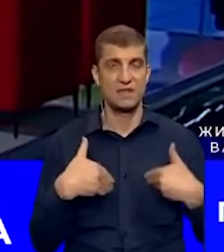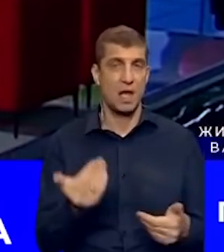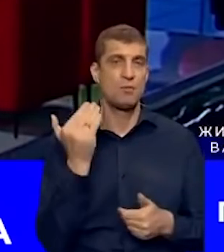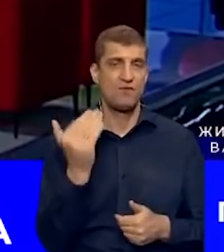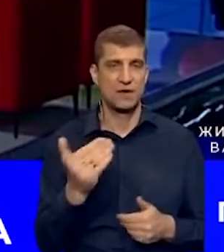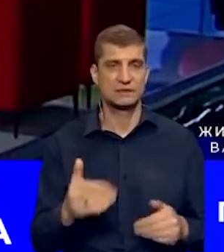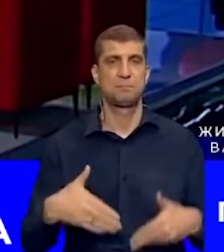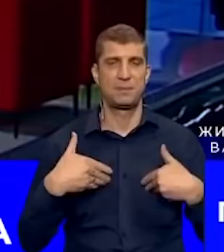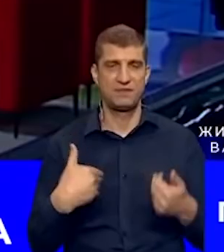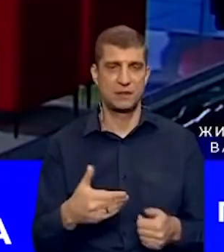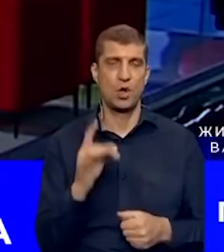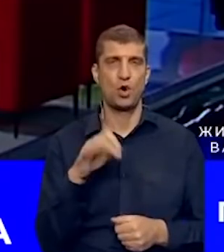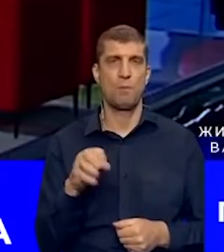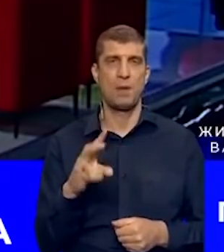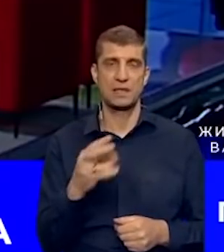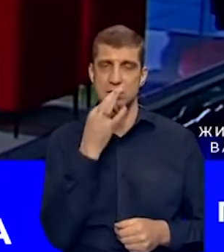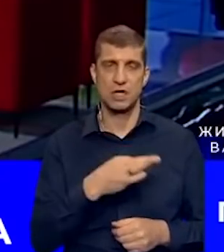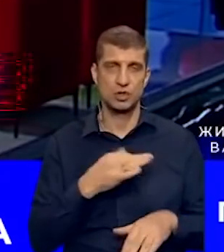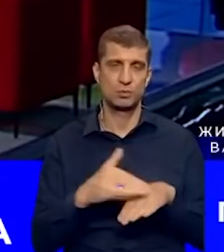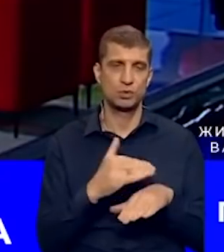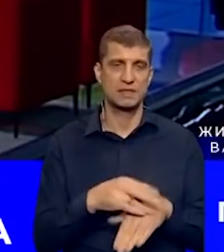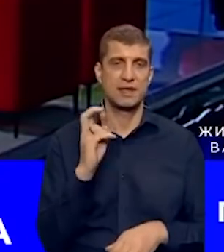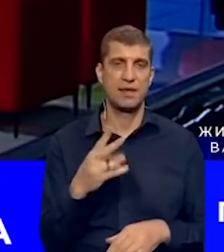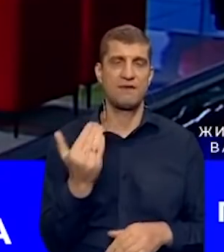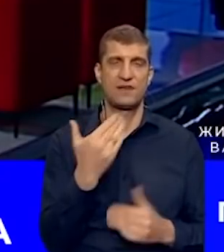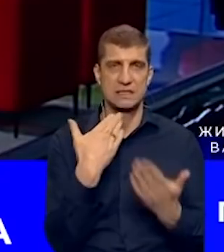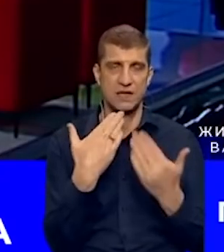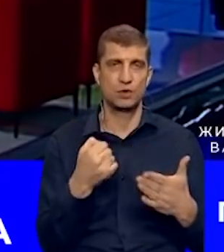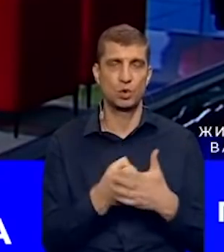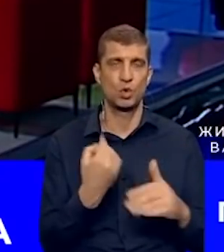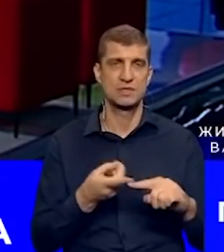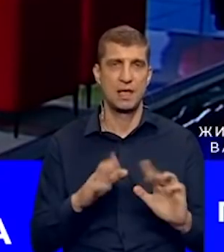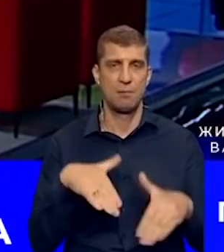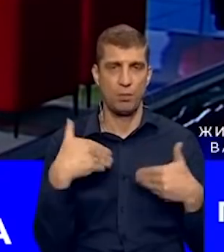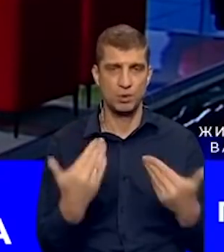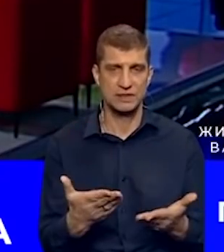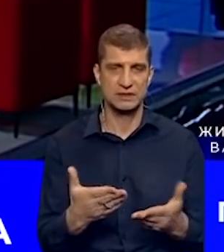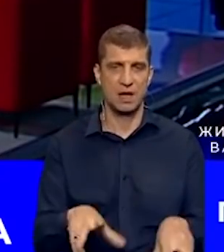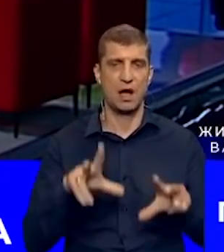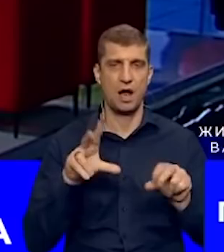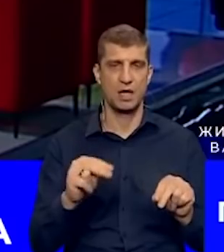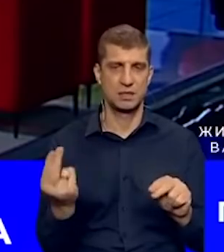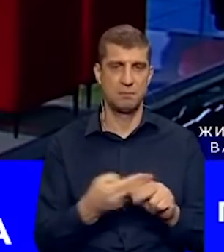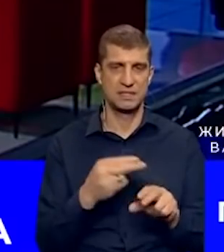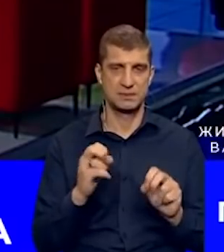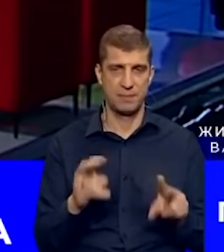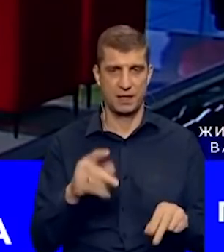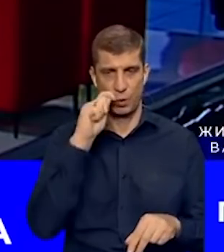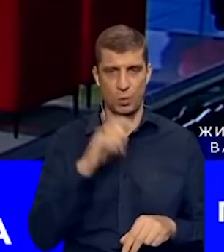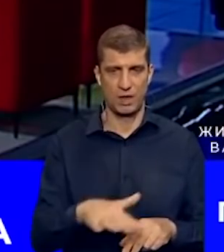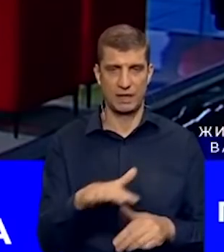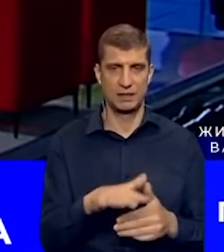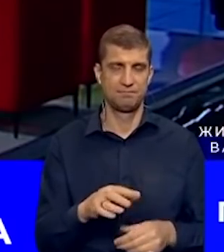Привіт. Романе, скажіть, будь ласка, як ви ставитесь до цієї пропозиції гарантії безпеки